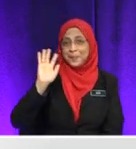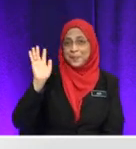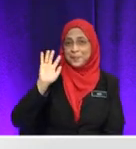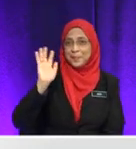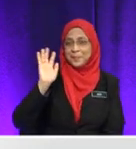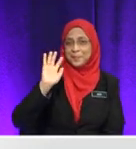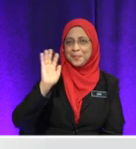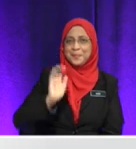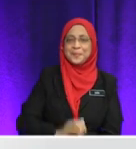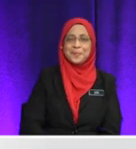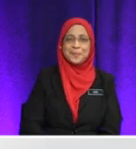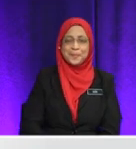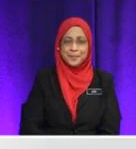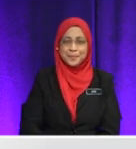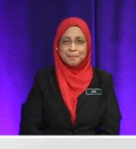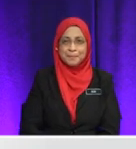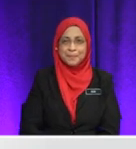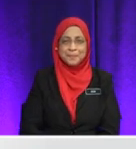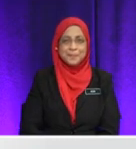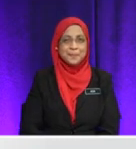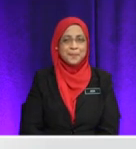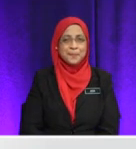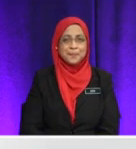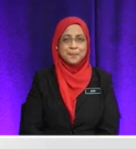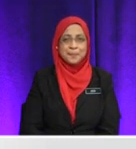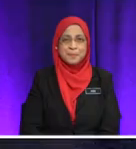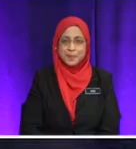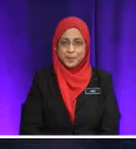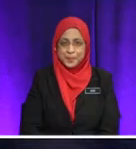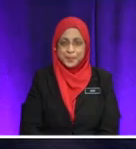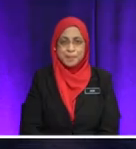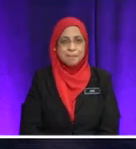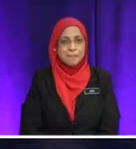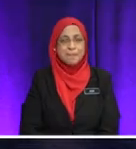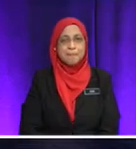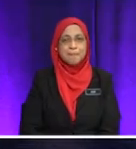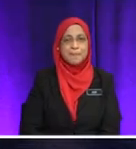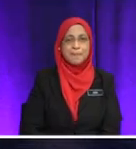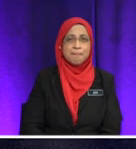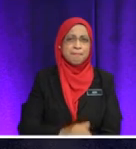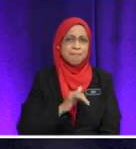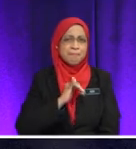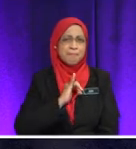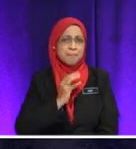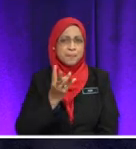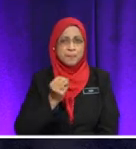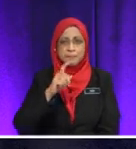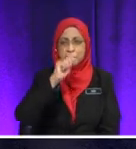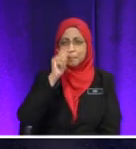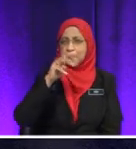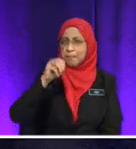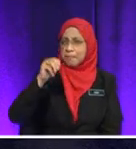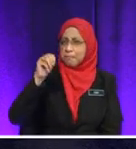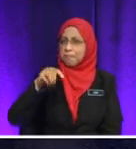semua Oke sebelum kita teruskan dengan kelas hari ini dengan sesi pembelajaran hari ini selain nathany di rumah dan juga